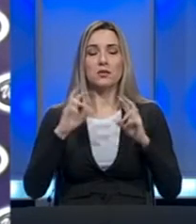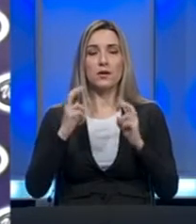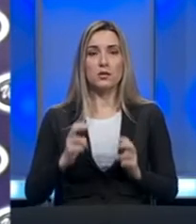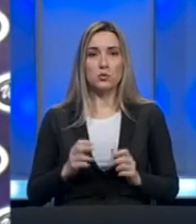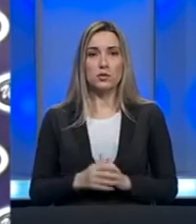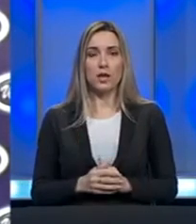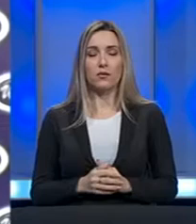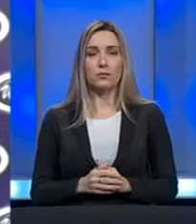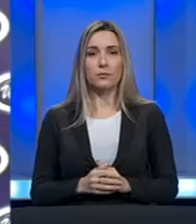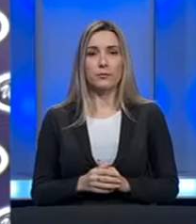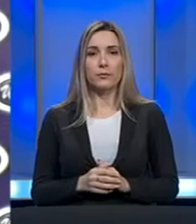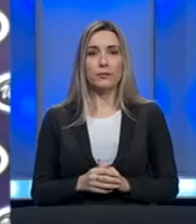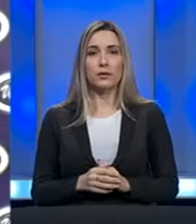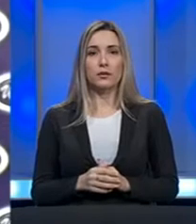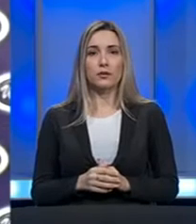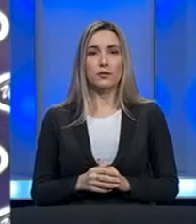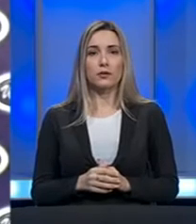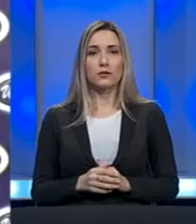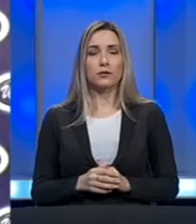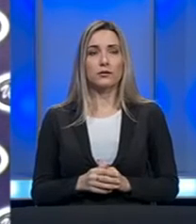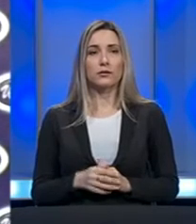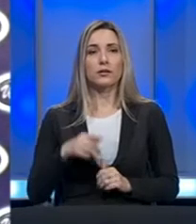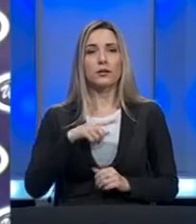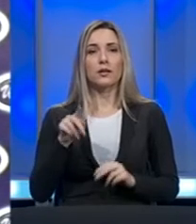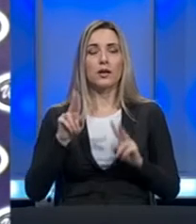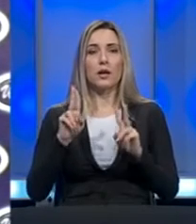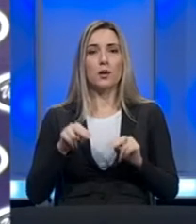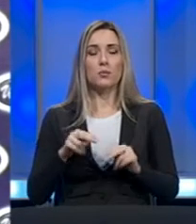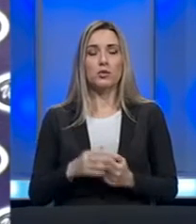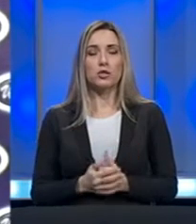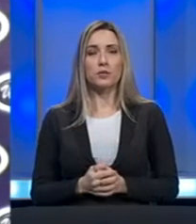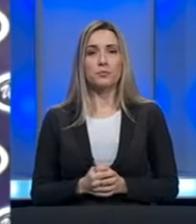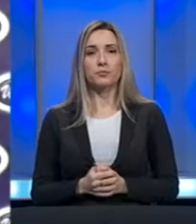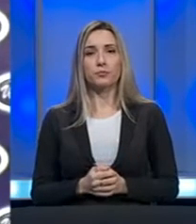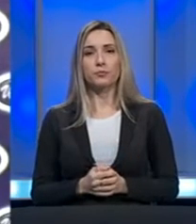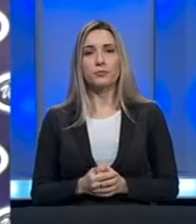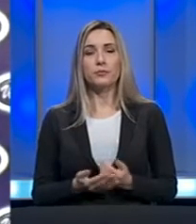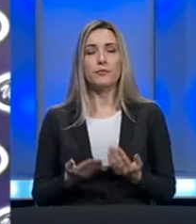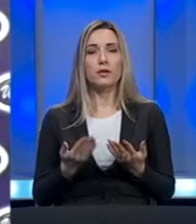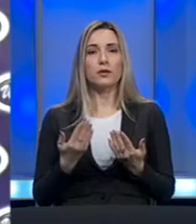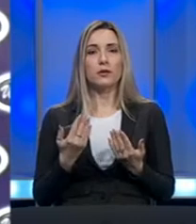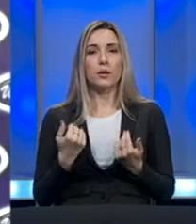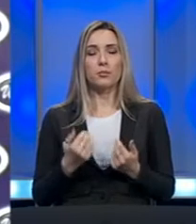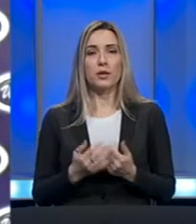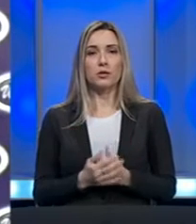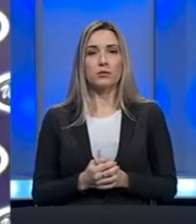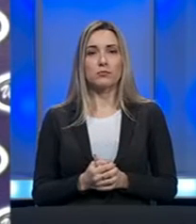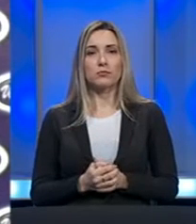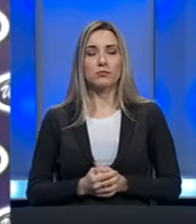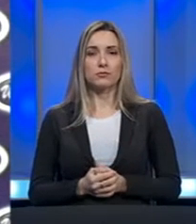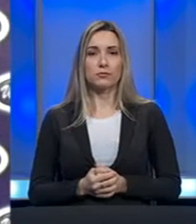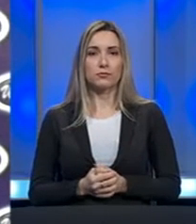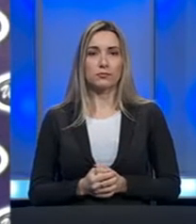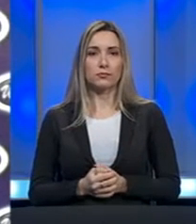sustav da kad zatreba da može ići. Međutim, ima